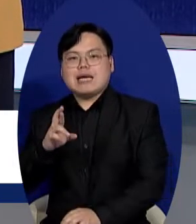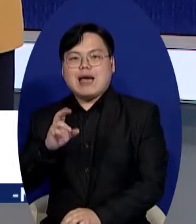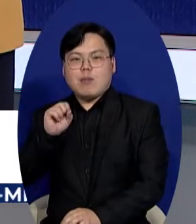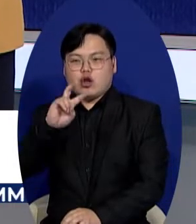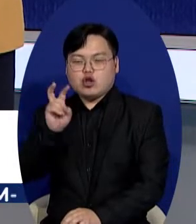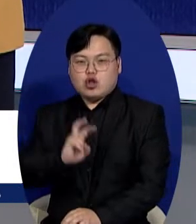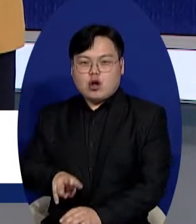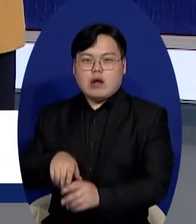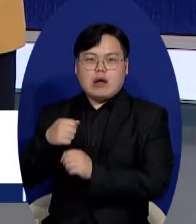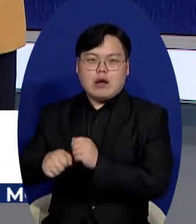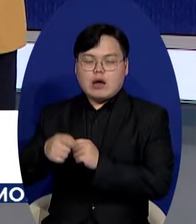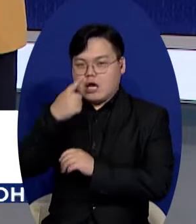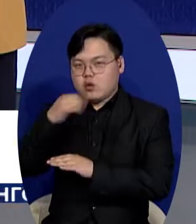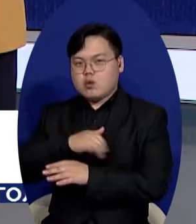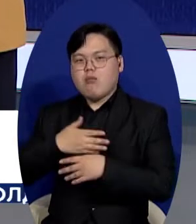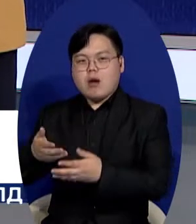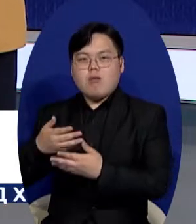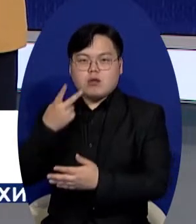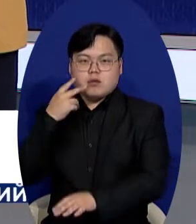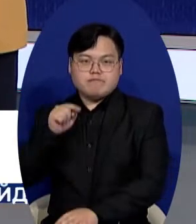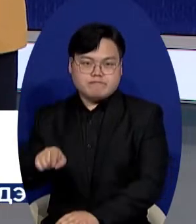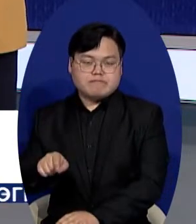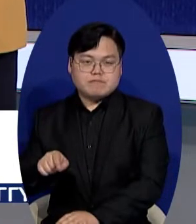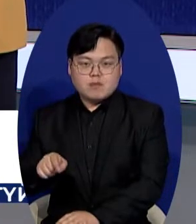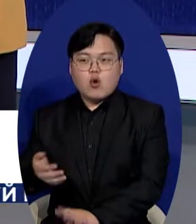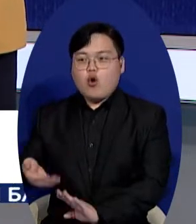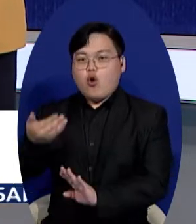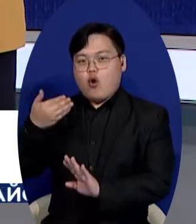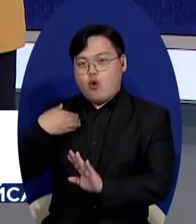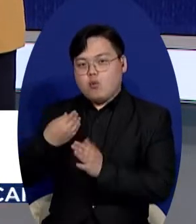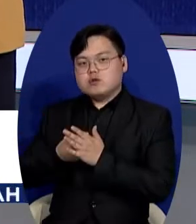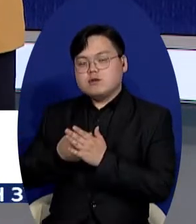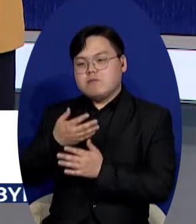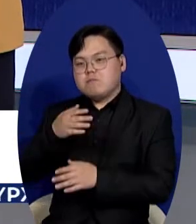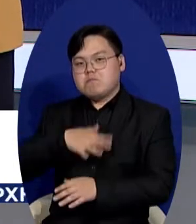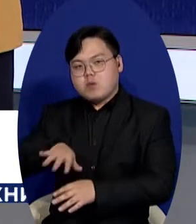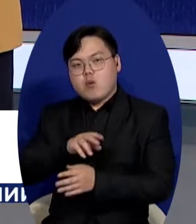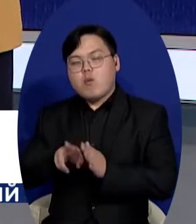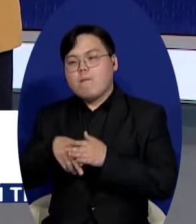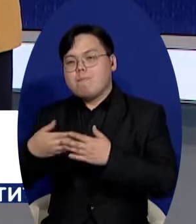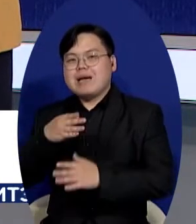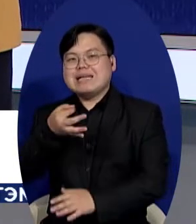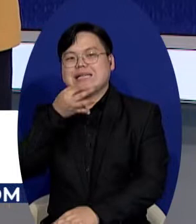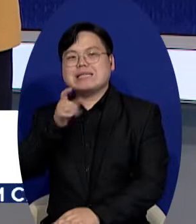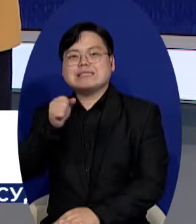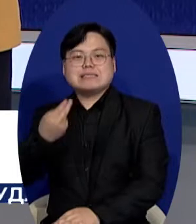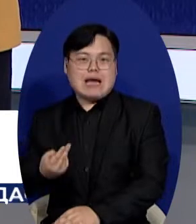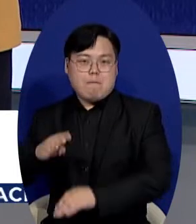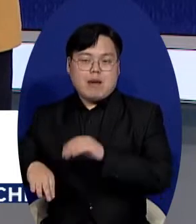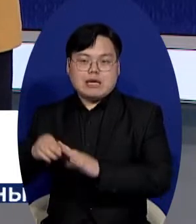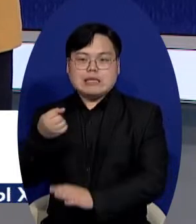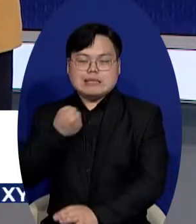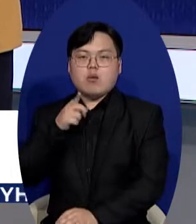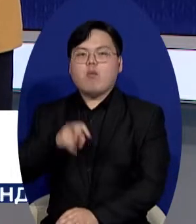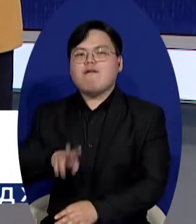болгон бүгд найрамдах хятад ард улс руу шилжүүлж байна. Хэрвээ тухайн үед бид хөрөнгө оруулагчдаа боломж олгоод энэ станцаа барьчихсан бол өнөөдөр энэ